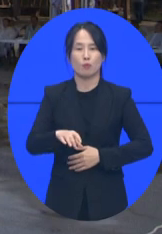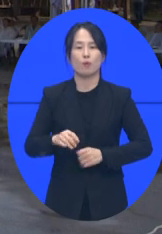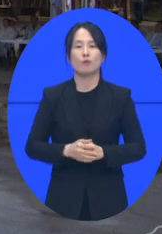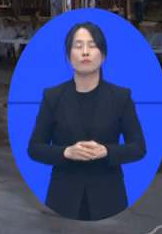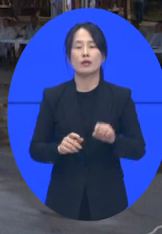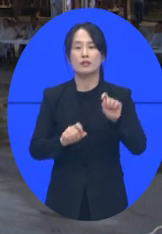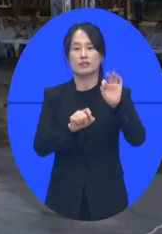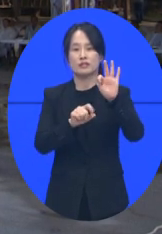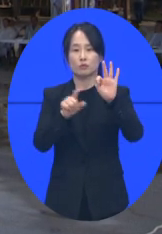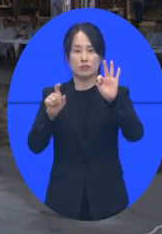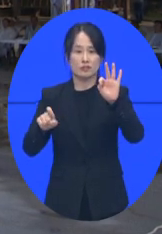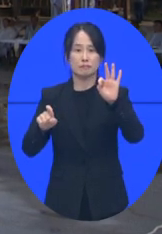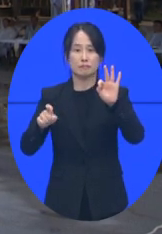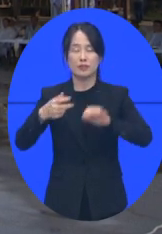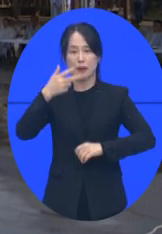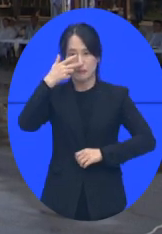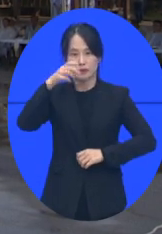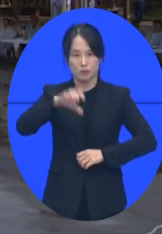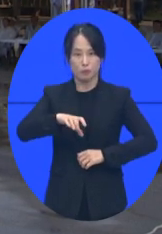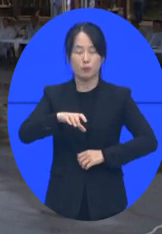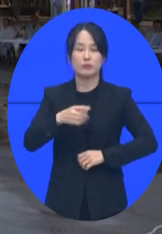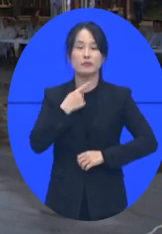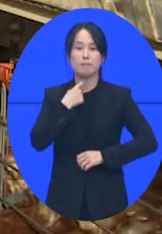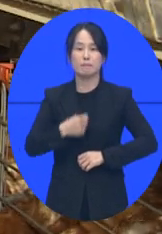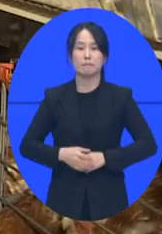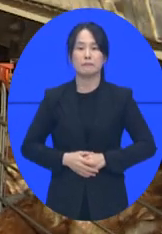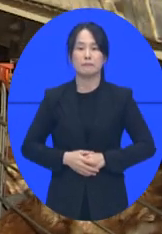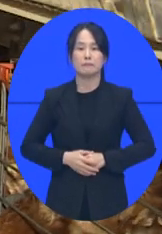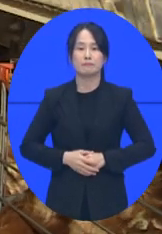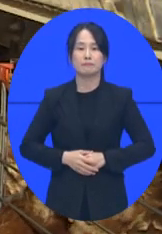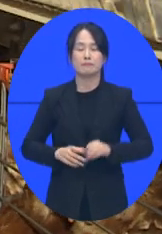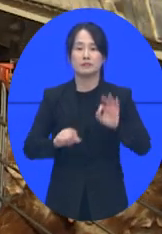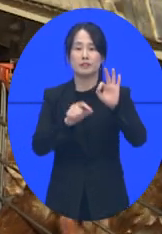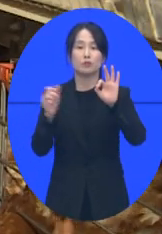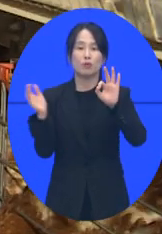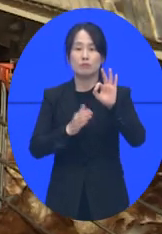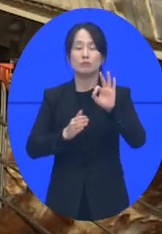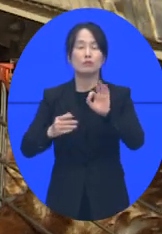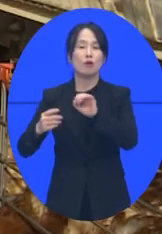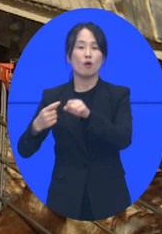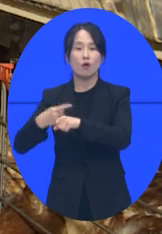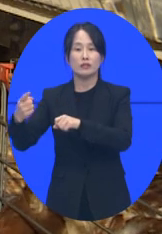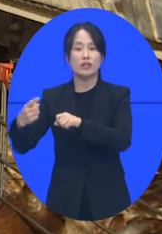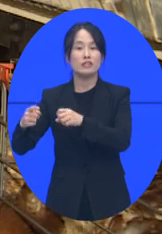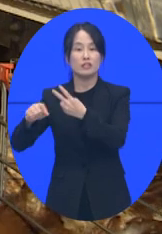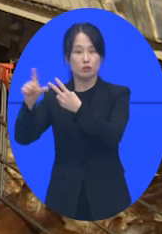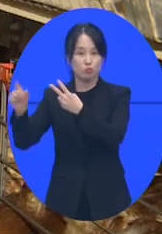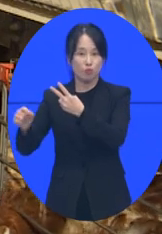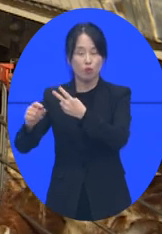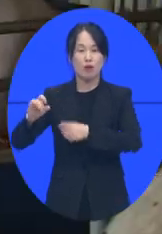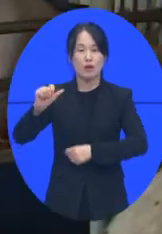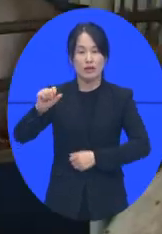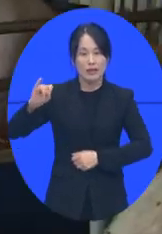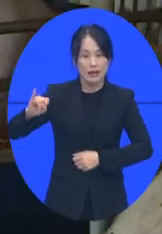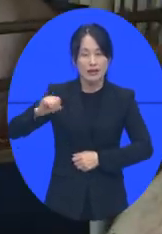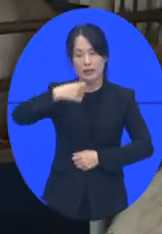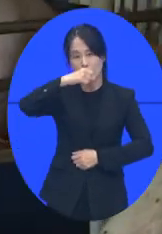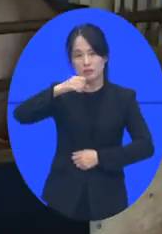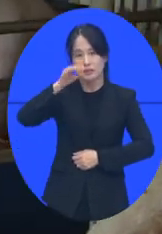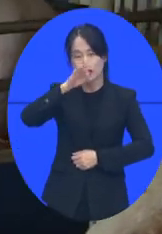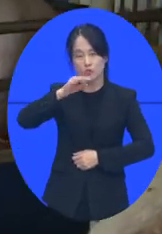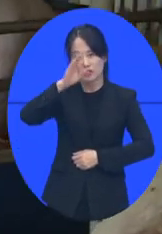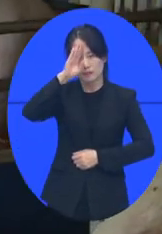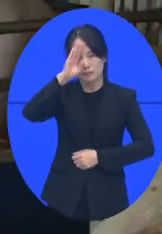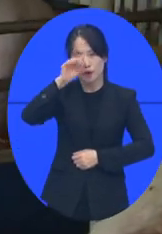오후 평택시 서부 운동장에서 실시했습니다 10월부터 내년 2월까지 조류 인플루엔자 아프리카 돼지열병